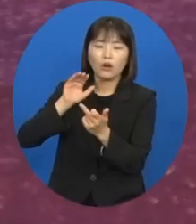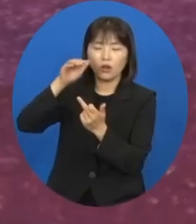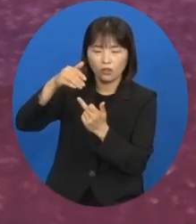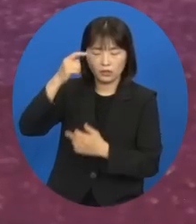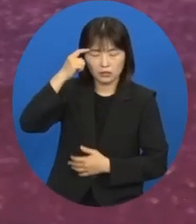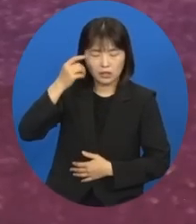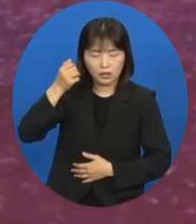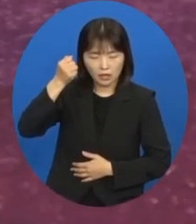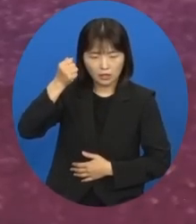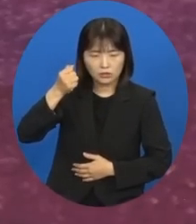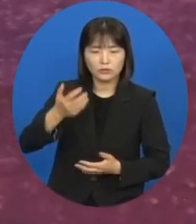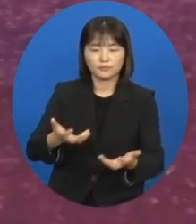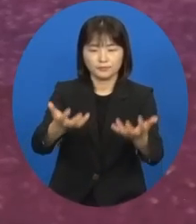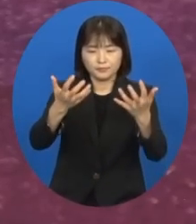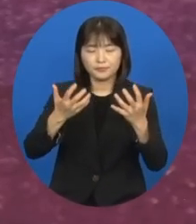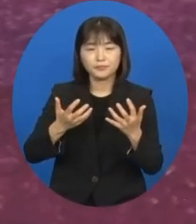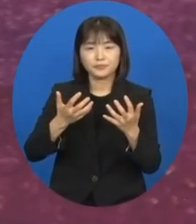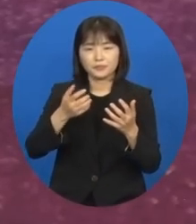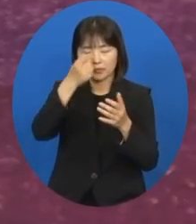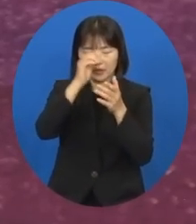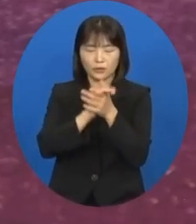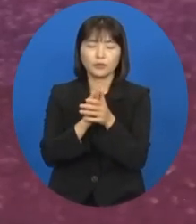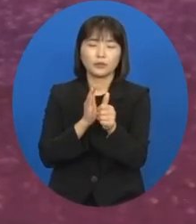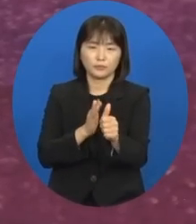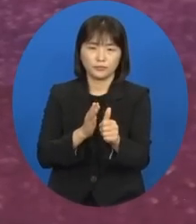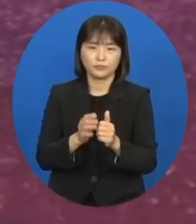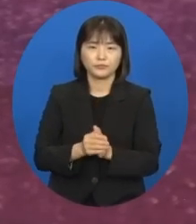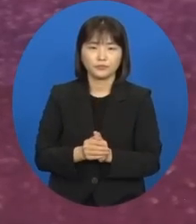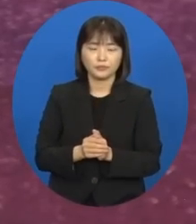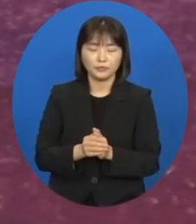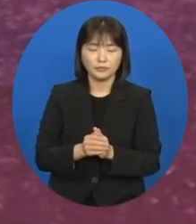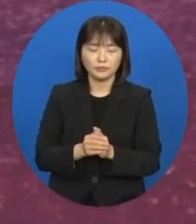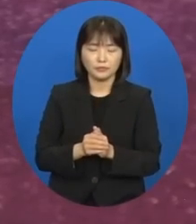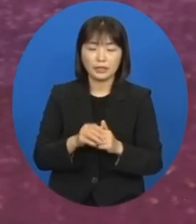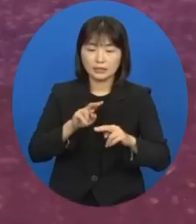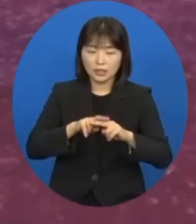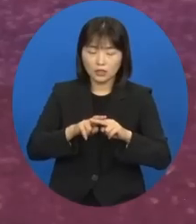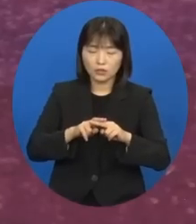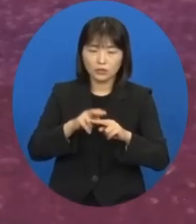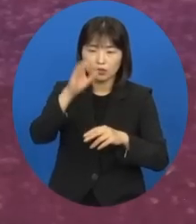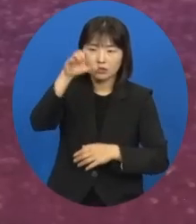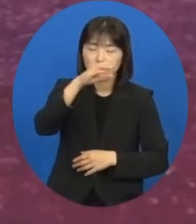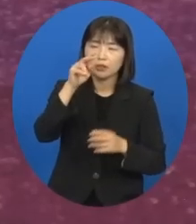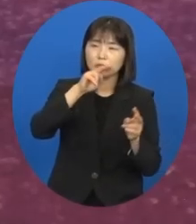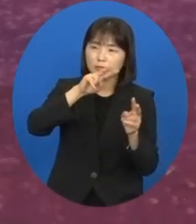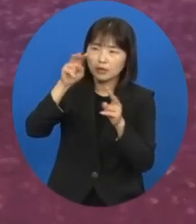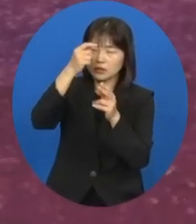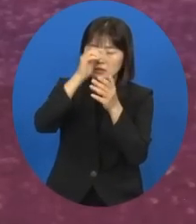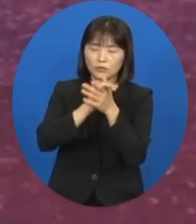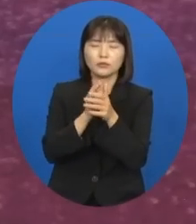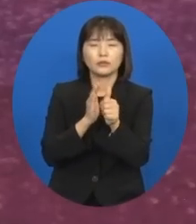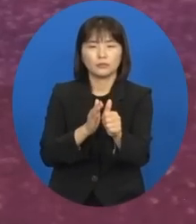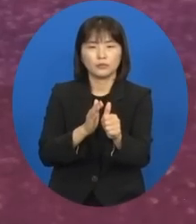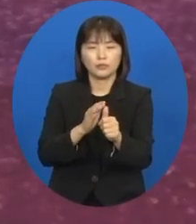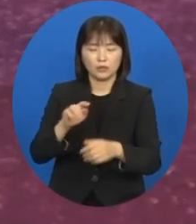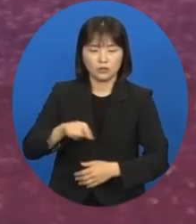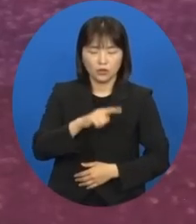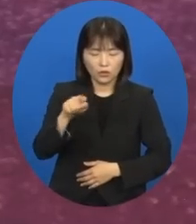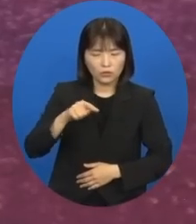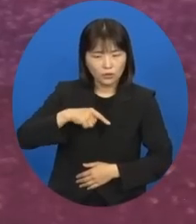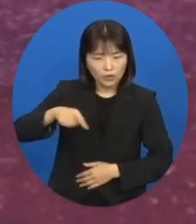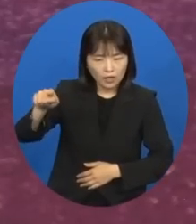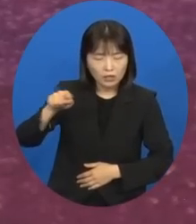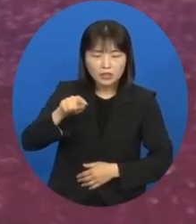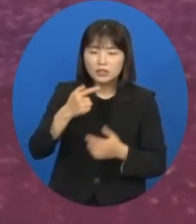기도하십시다 계신 곳에서도 십자가를 바라보며 기도하십시다 너희도 가서 이와 같이